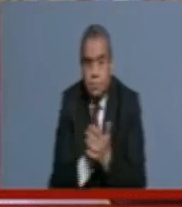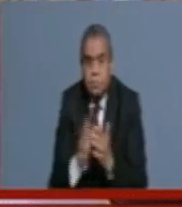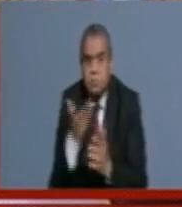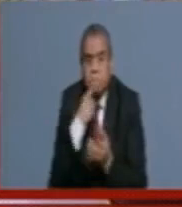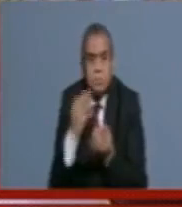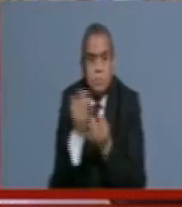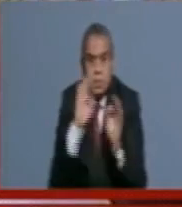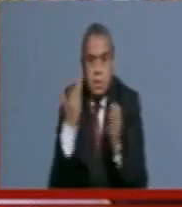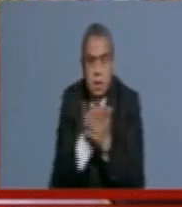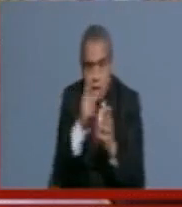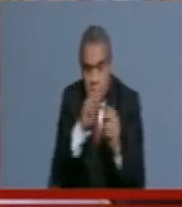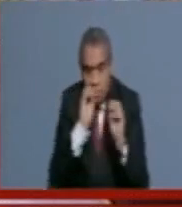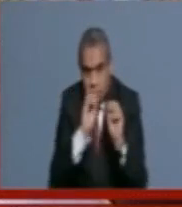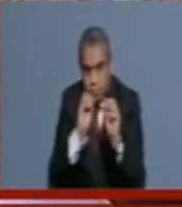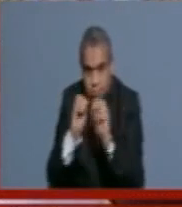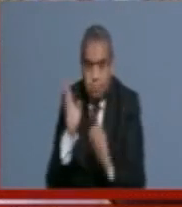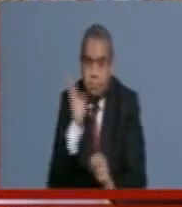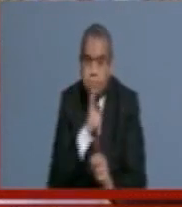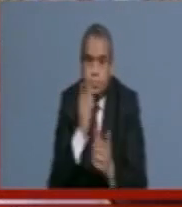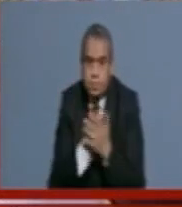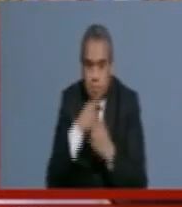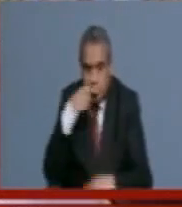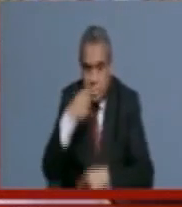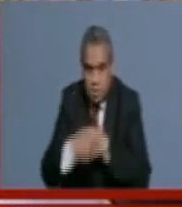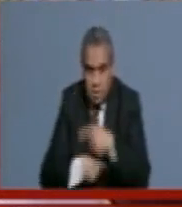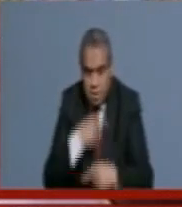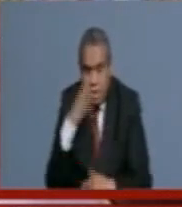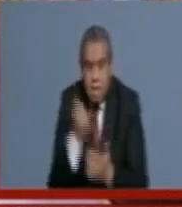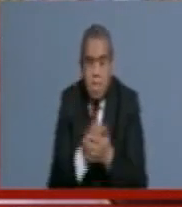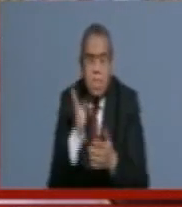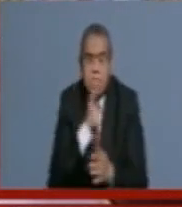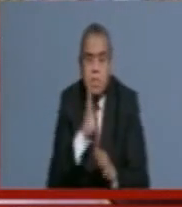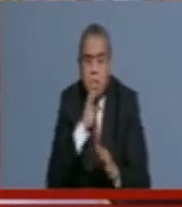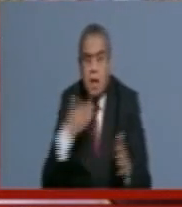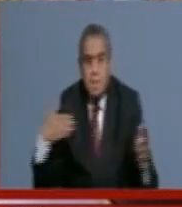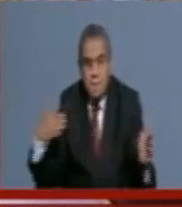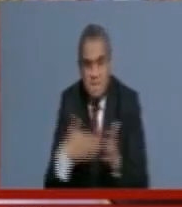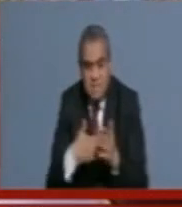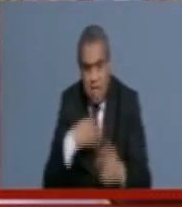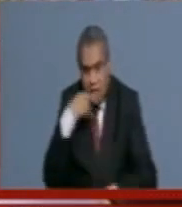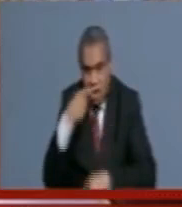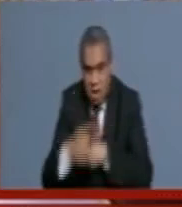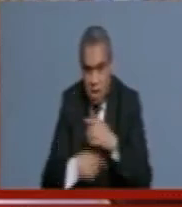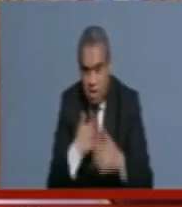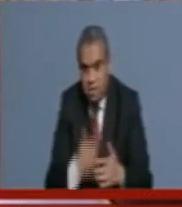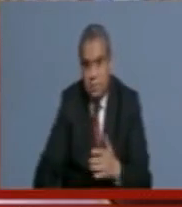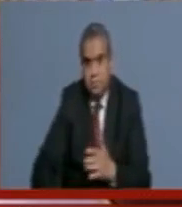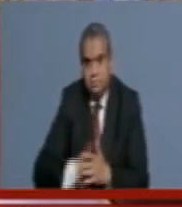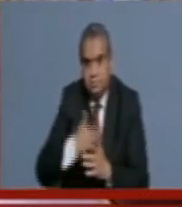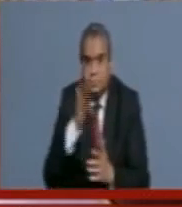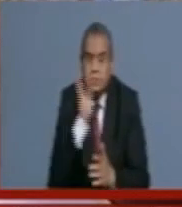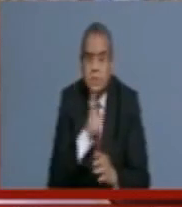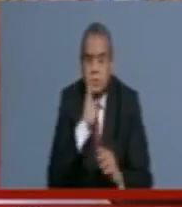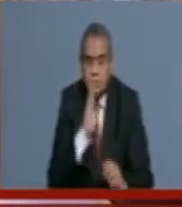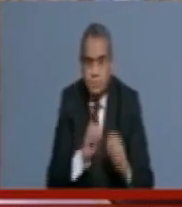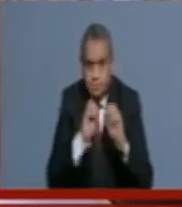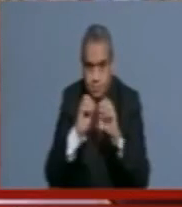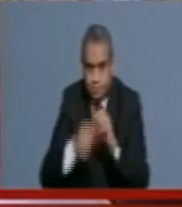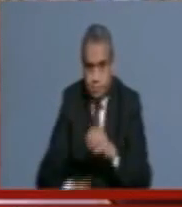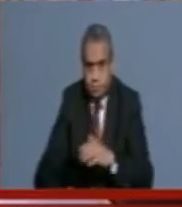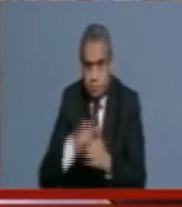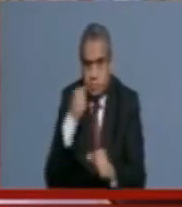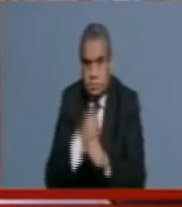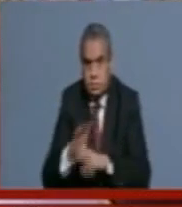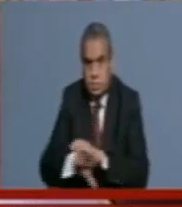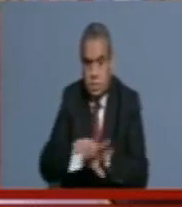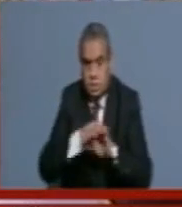لانها لها دورة مستندية كبيرة نوصل بيها ان احنا بنرفع الكفاءة عشان اواجه الكثافات اللي